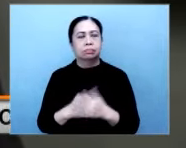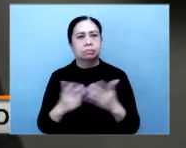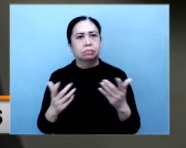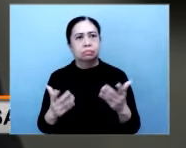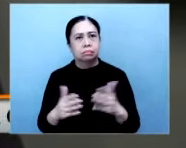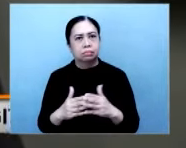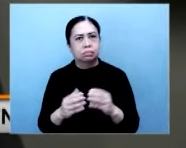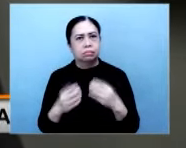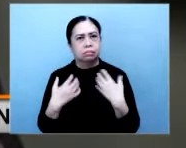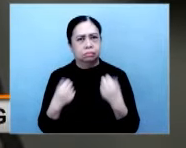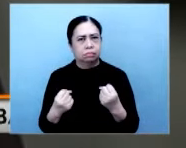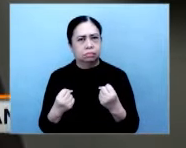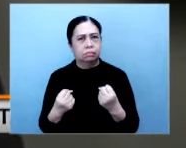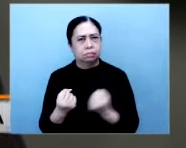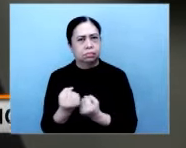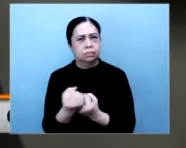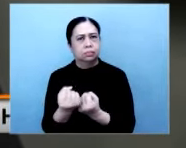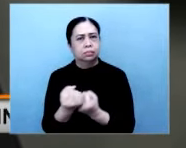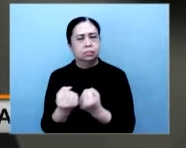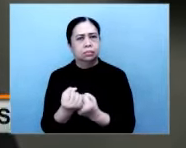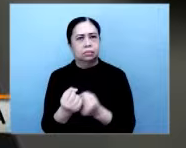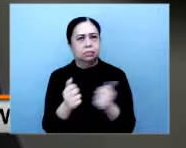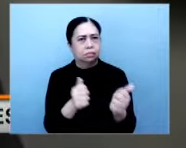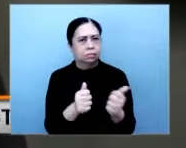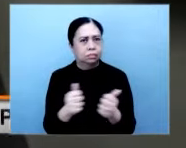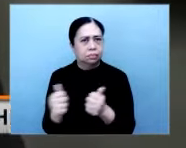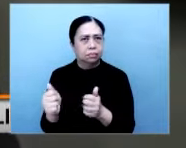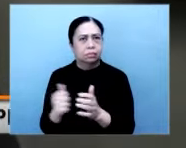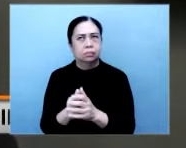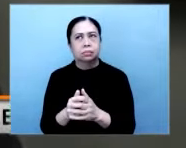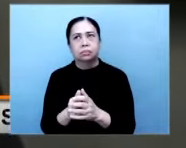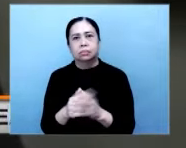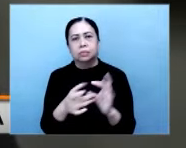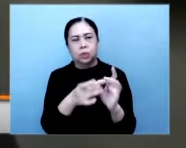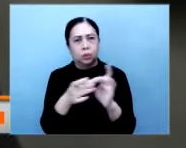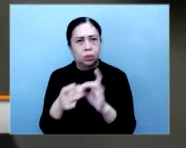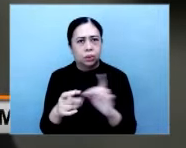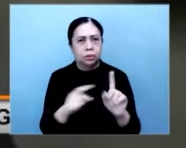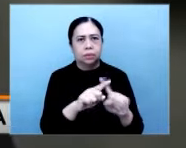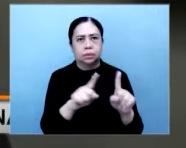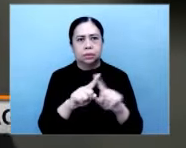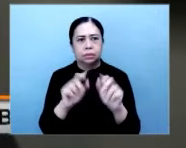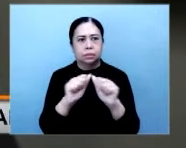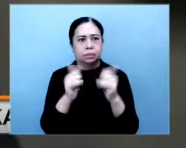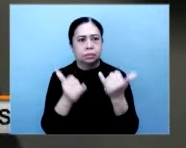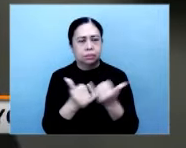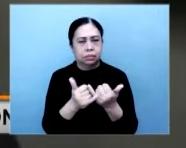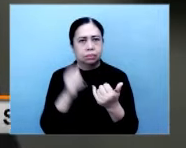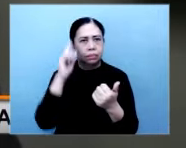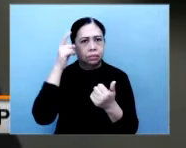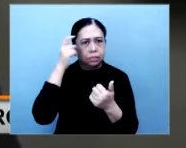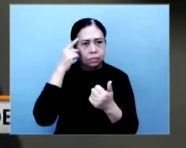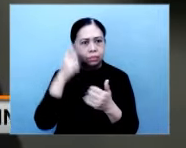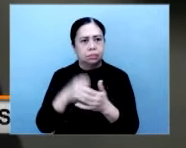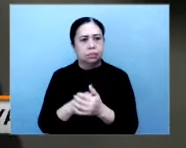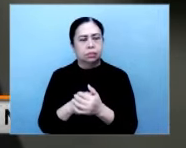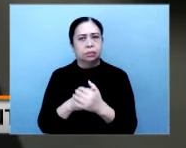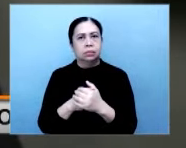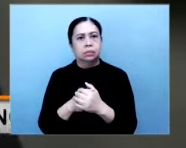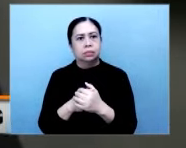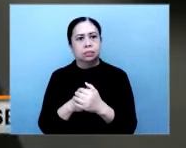palakasin dapat at ayusin, mag-coordinate ang iba't ibang mga ahensya natin na